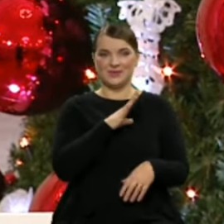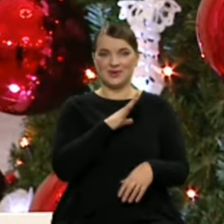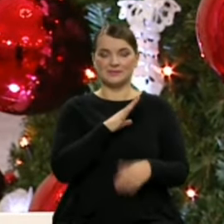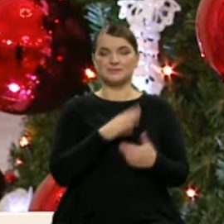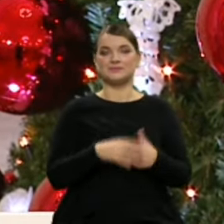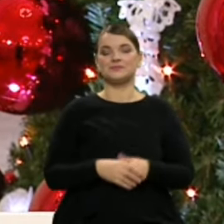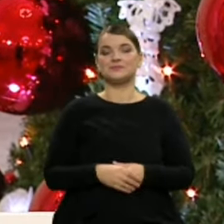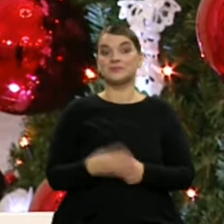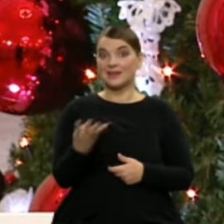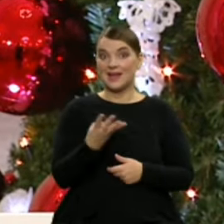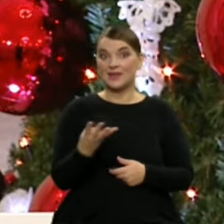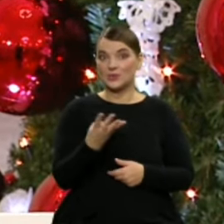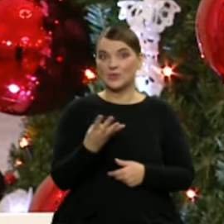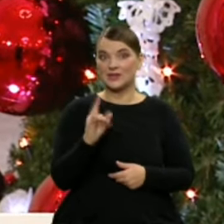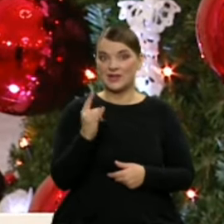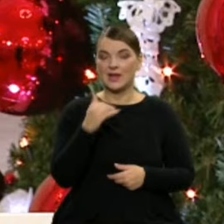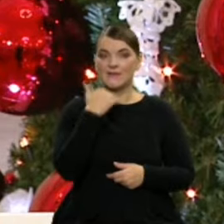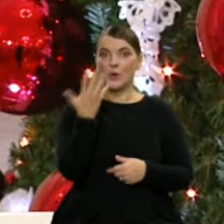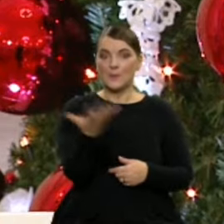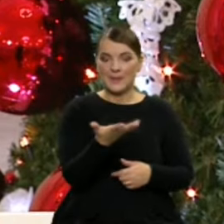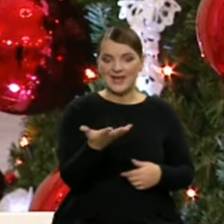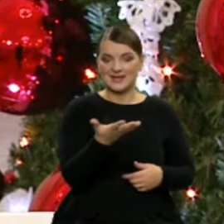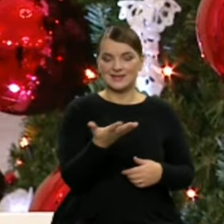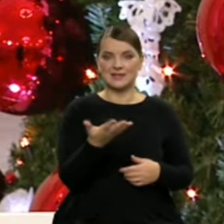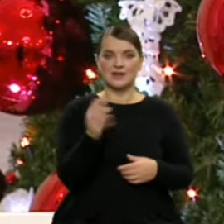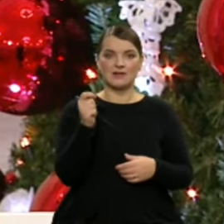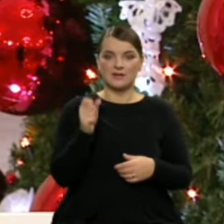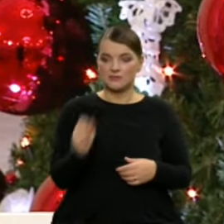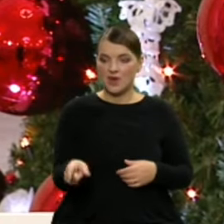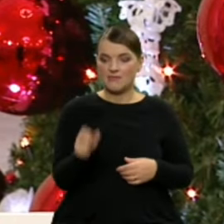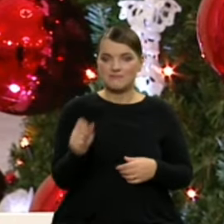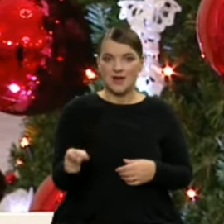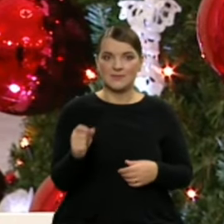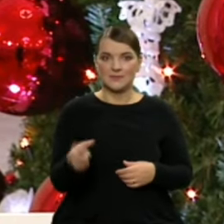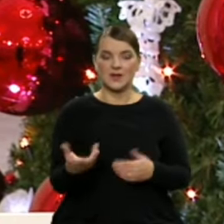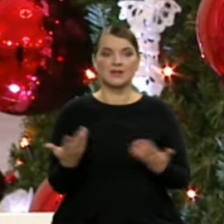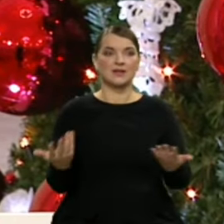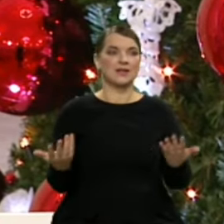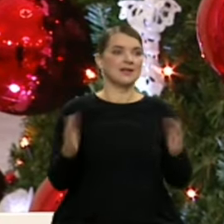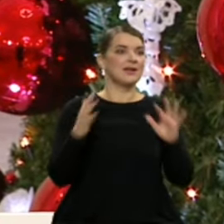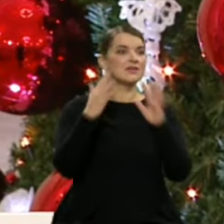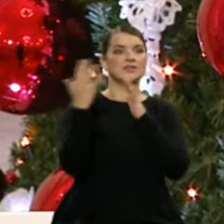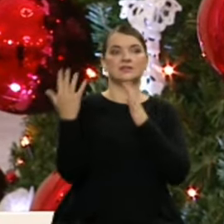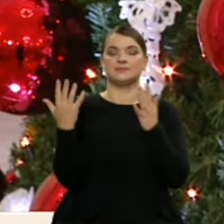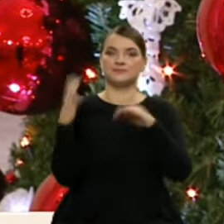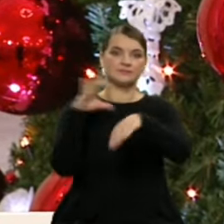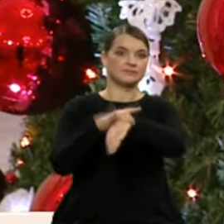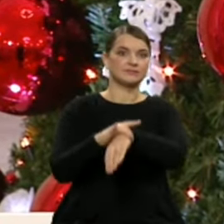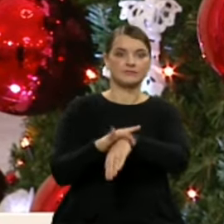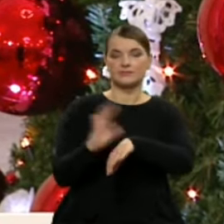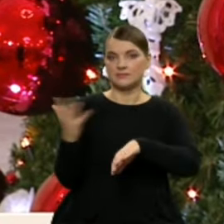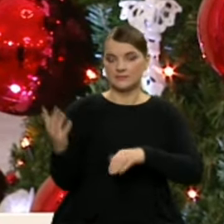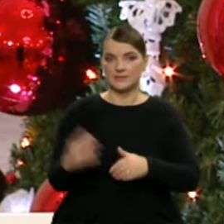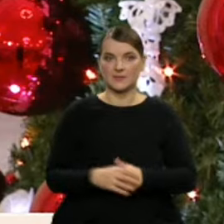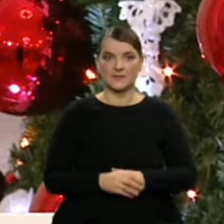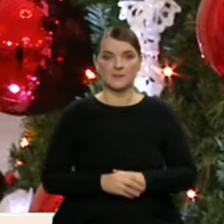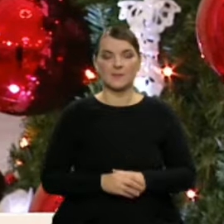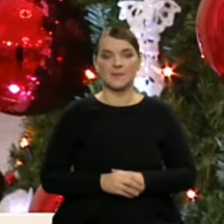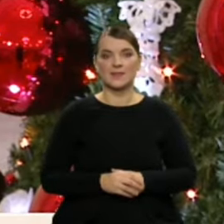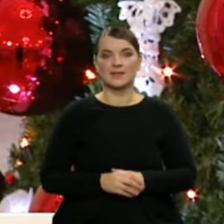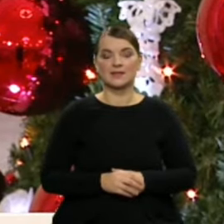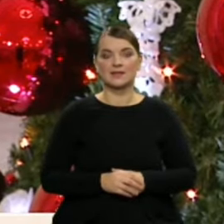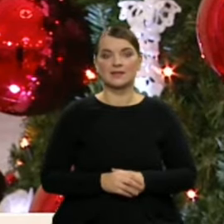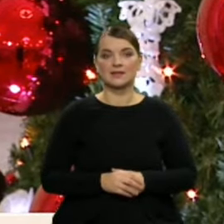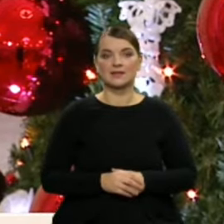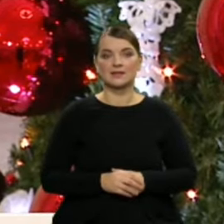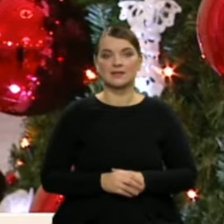4, o paskui 5, tai nu, jie pamesdavo. Nu, ar kažkur ten sugaudyti juos padėti. Ir